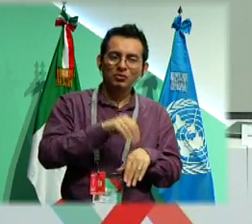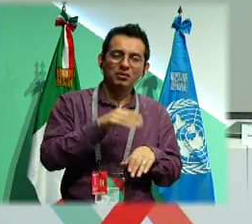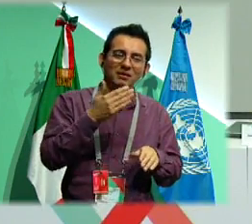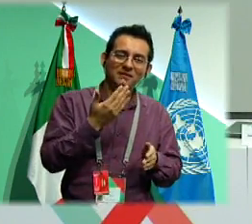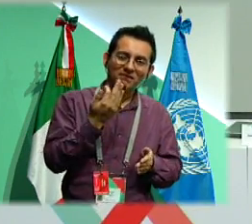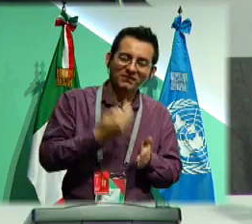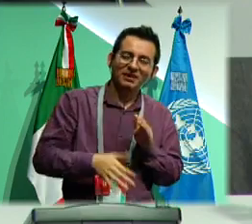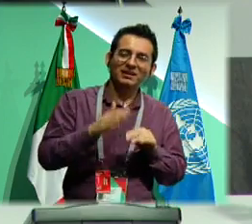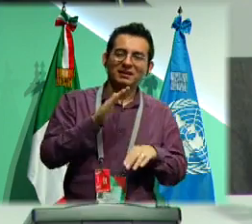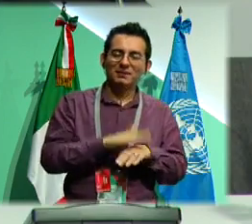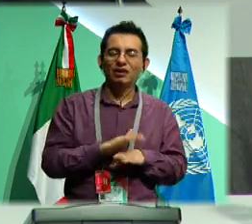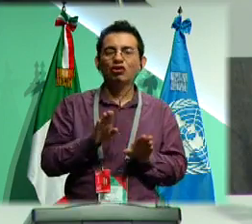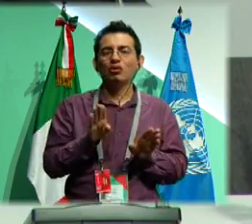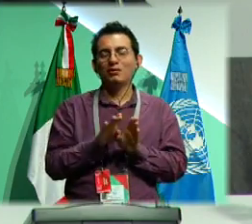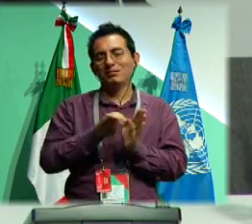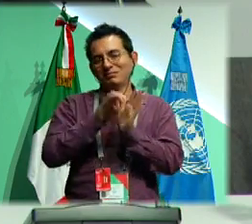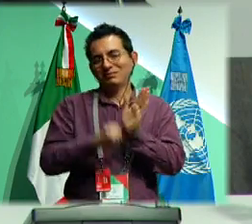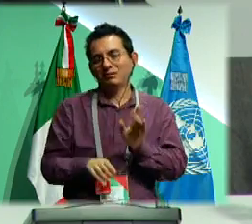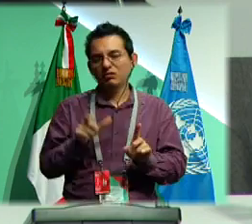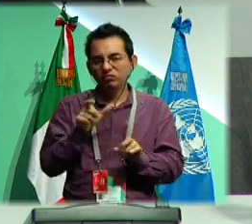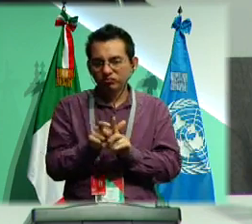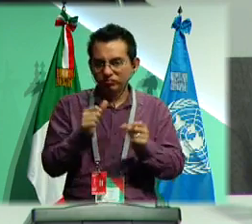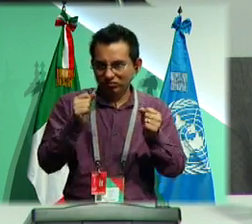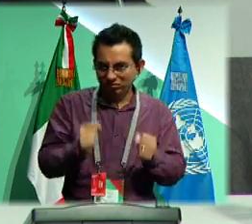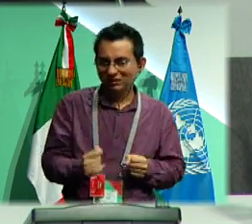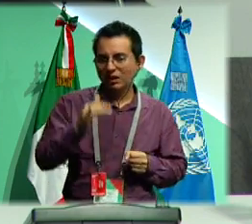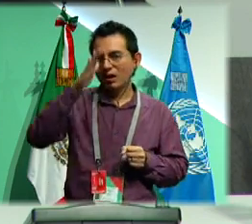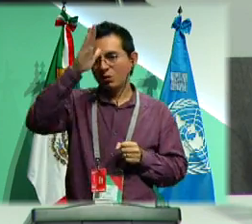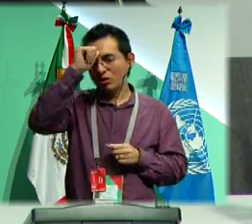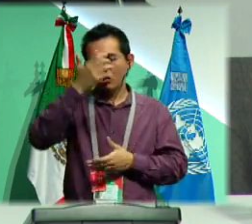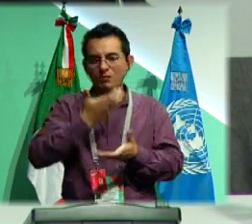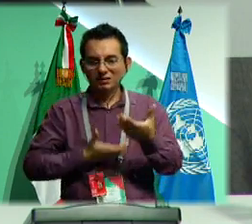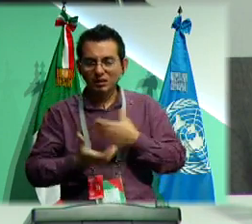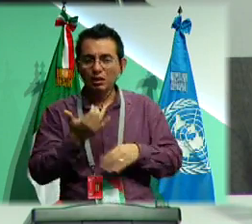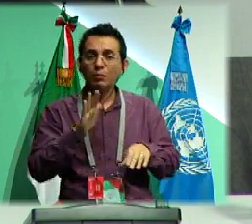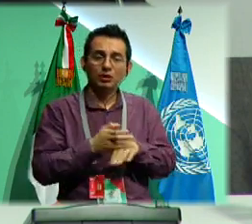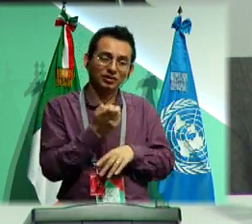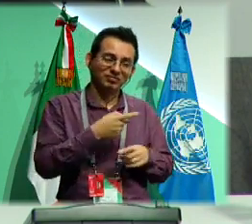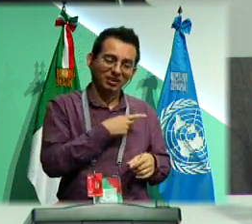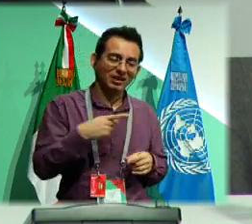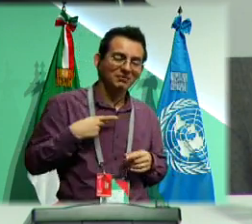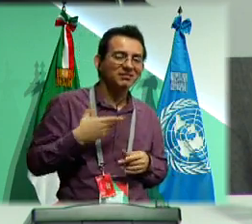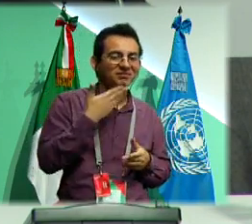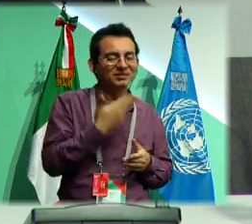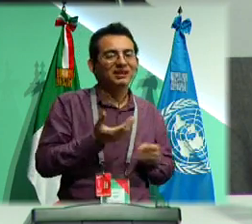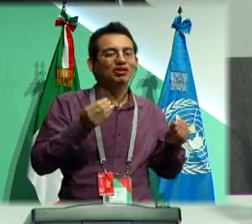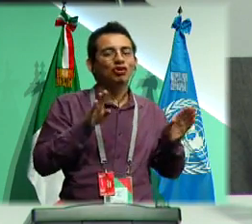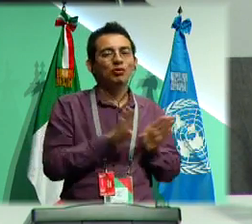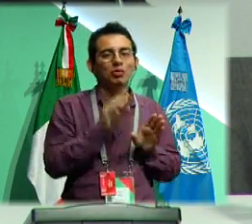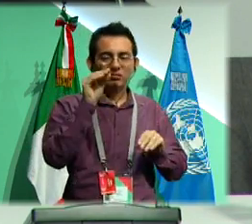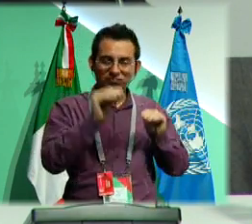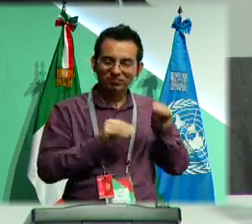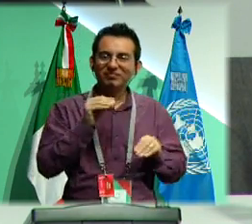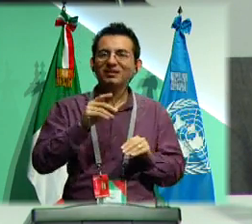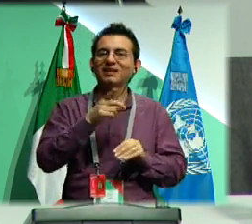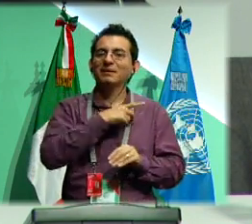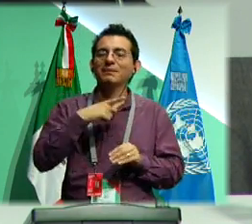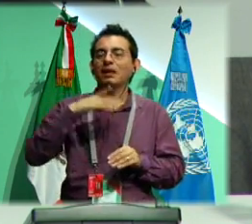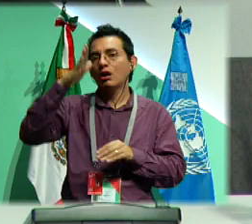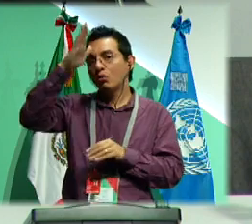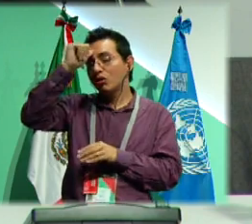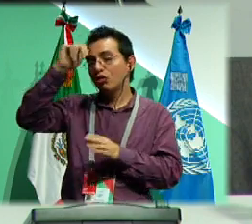exemple, la sécurité n'entre pas réellement dans le commerce, mais peut-être dans